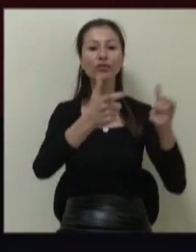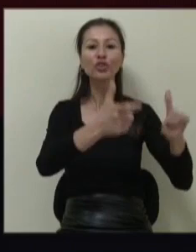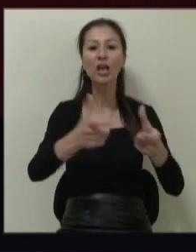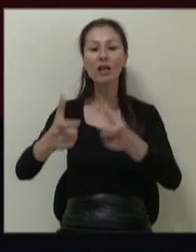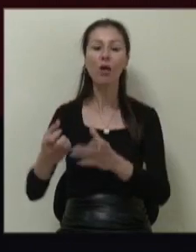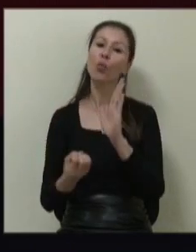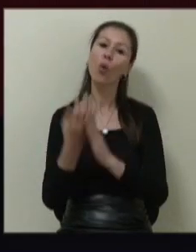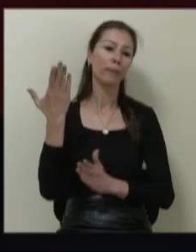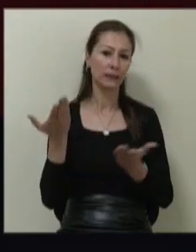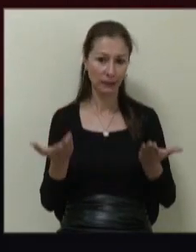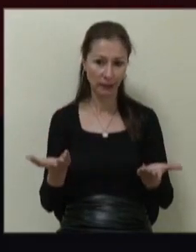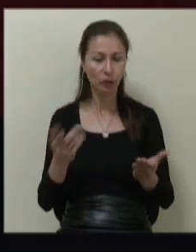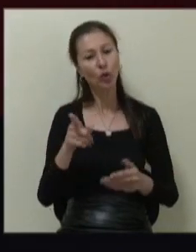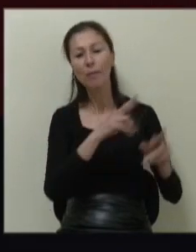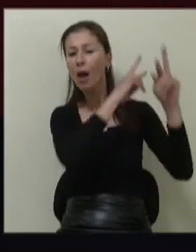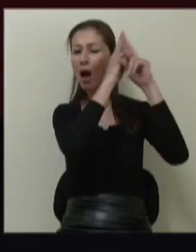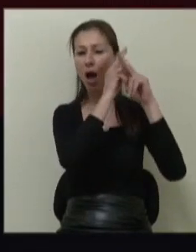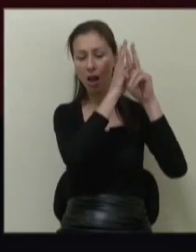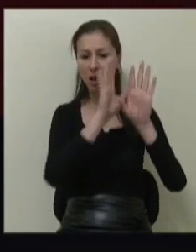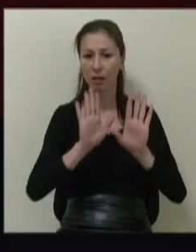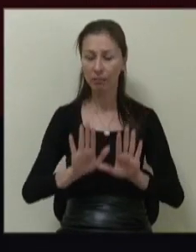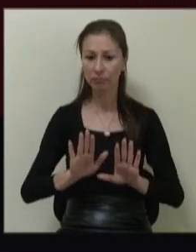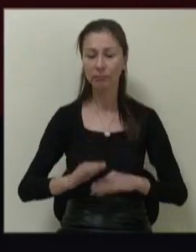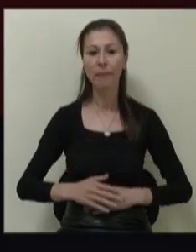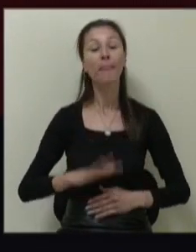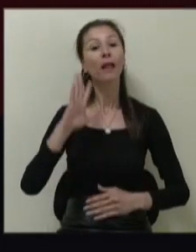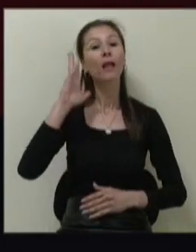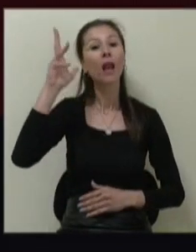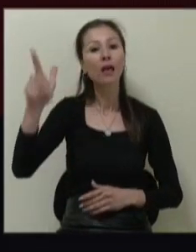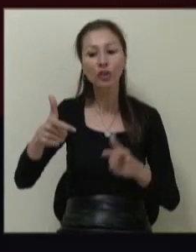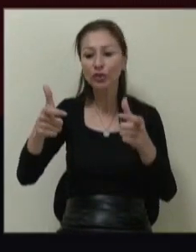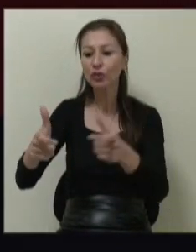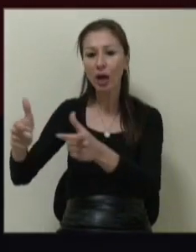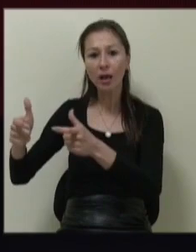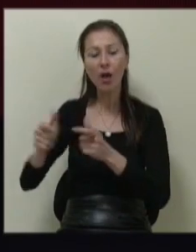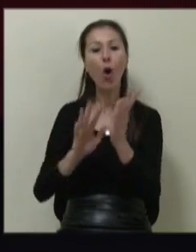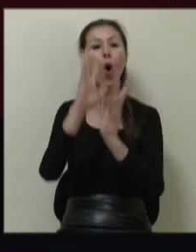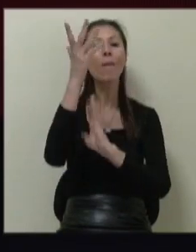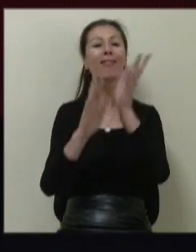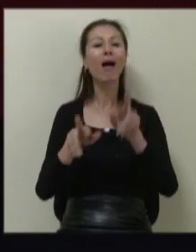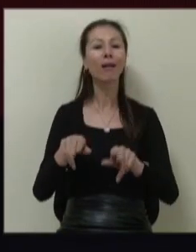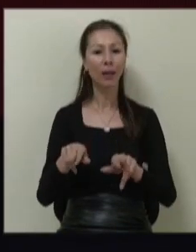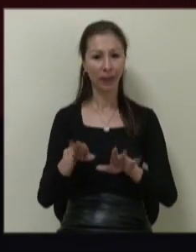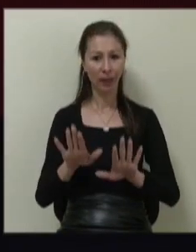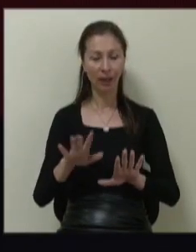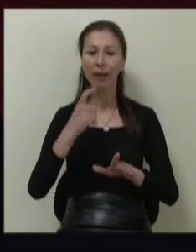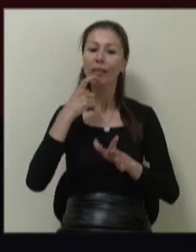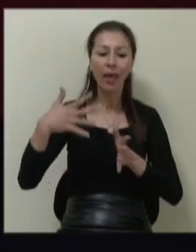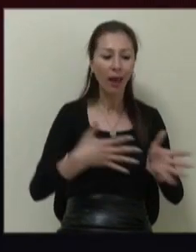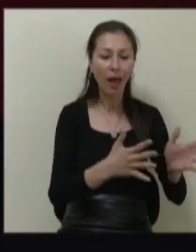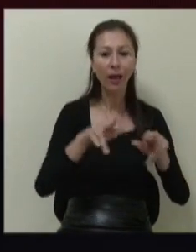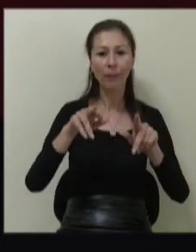şehirler kurabiliriz? Şöyle bir hayal kuralım. Geleceğin şehirlerinin ormanlar gibi, nehirler